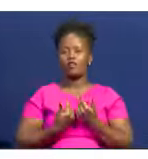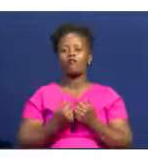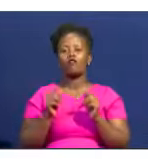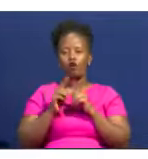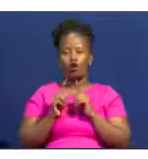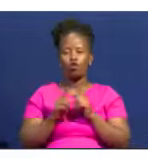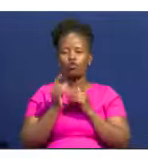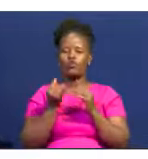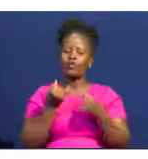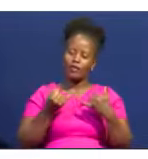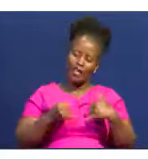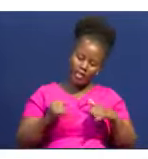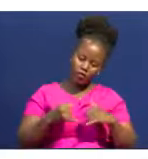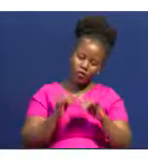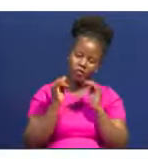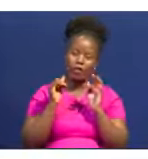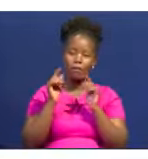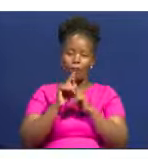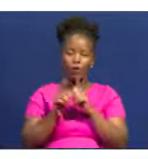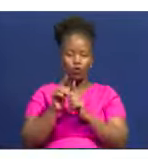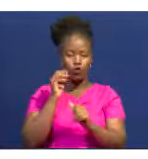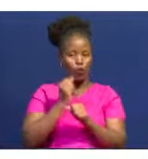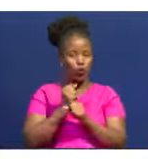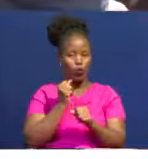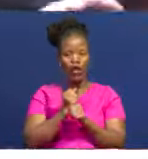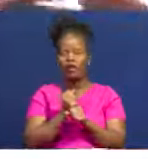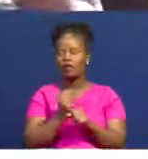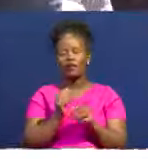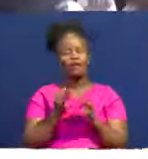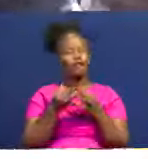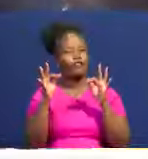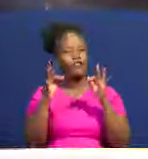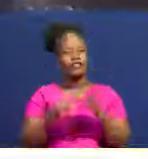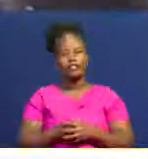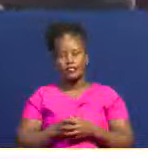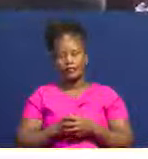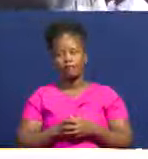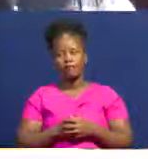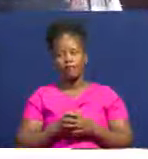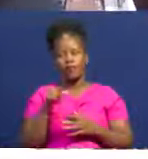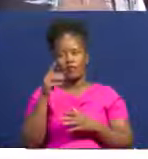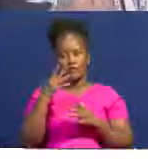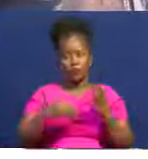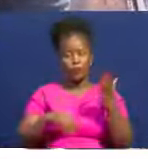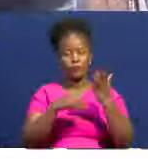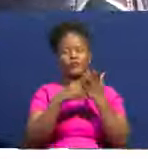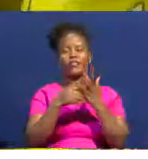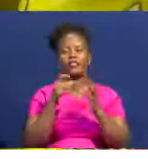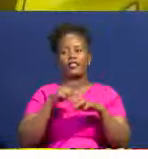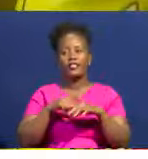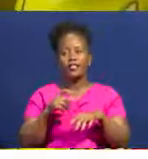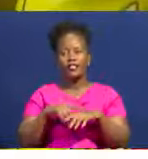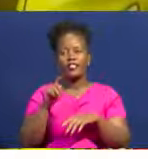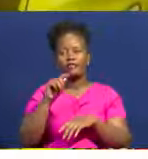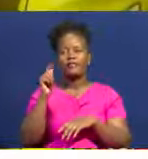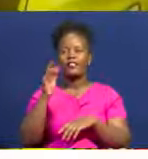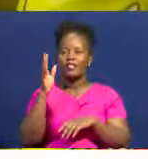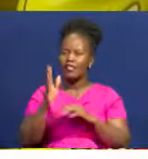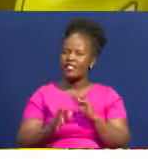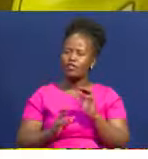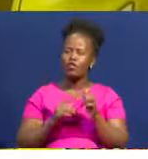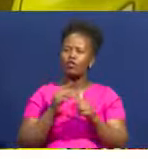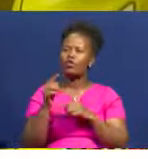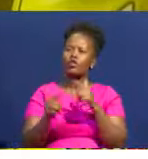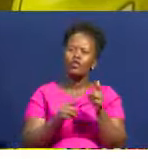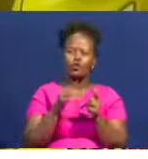will execute it and discharge it with good hearts. Matamshi yake yanajiri wakati ambapo Wakenya wanazidi kuibua